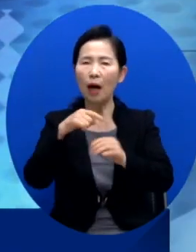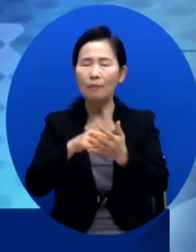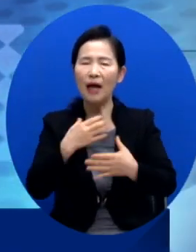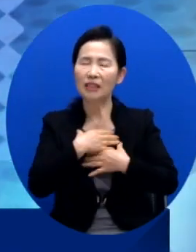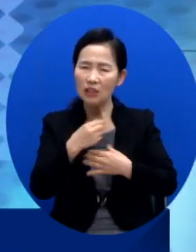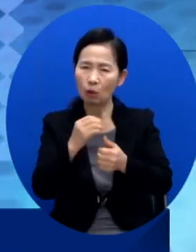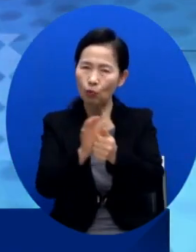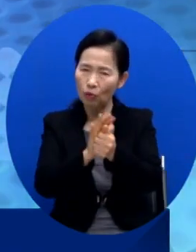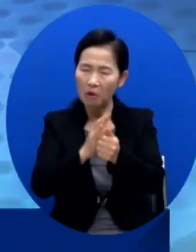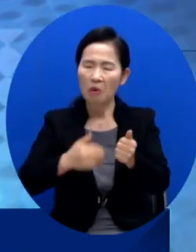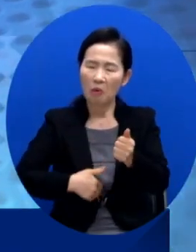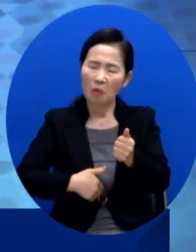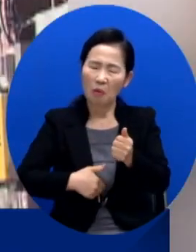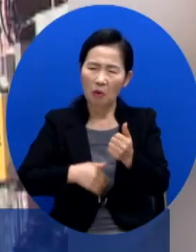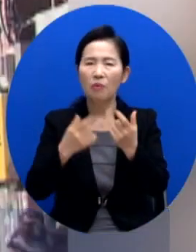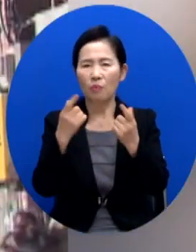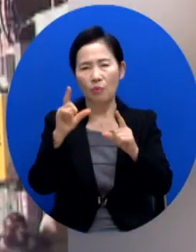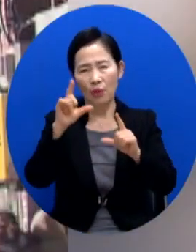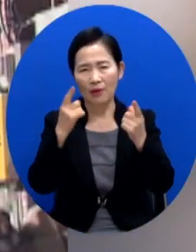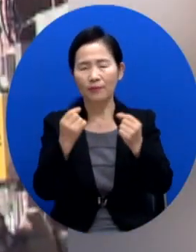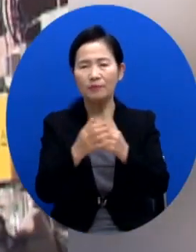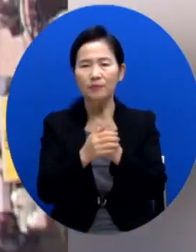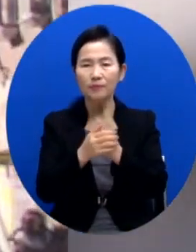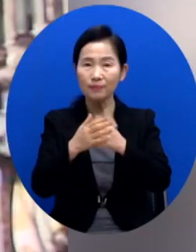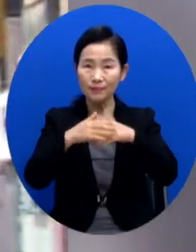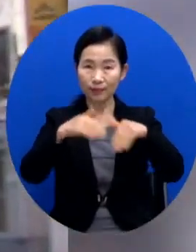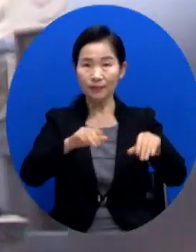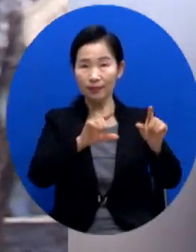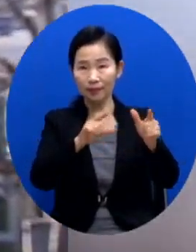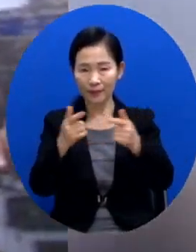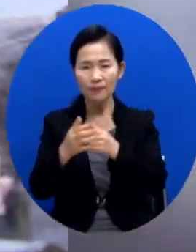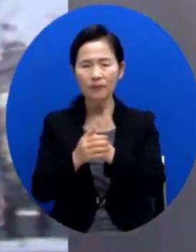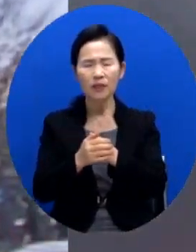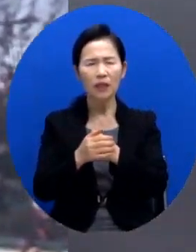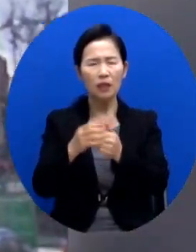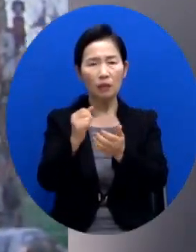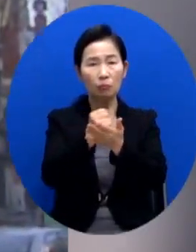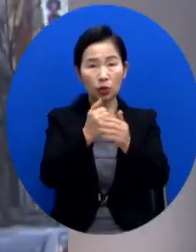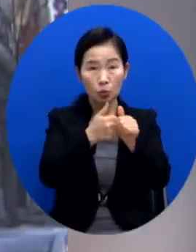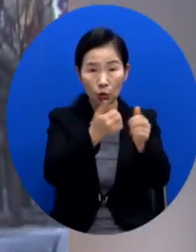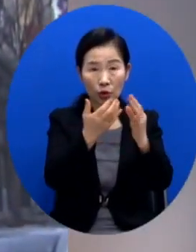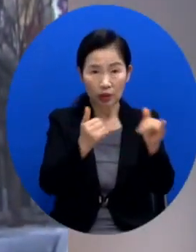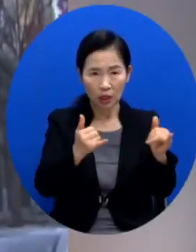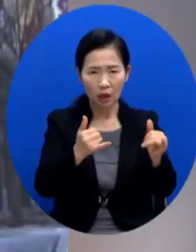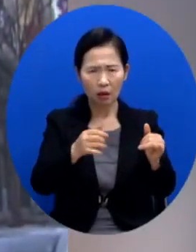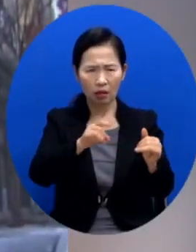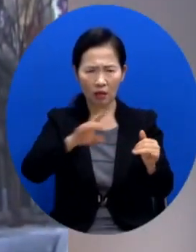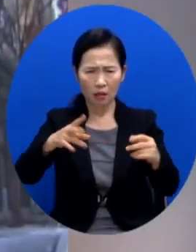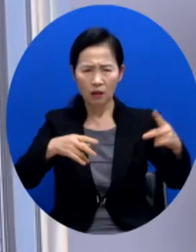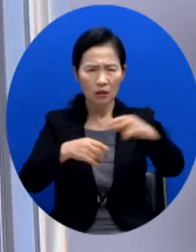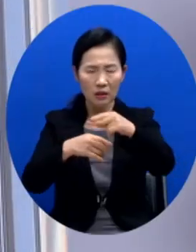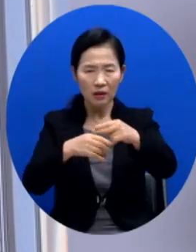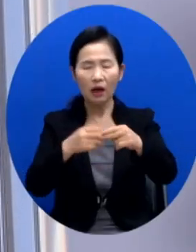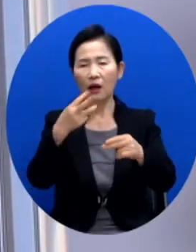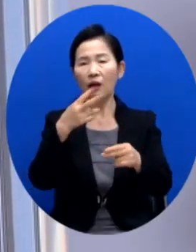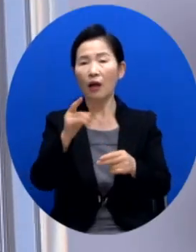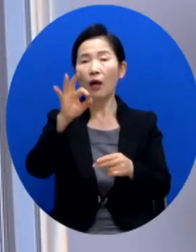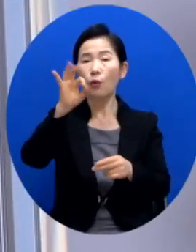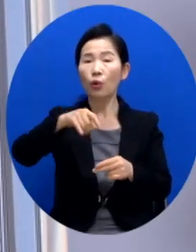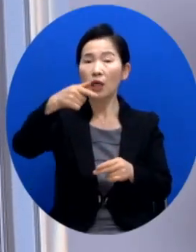경향이 증가하는 것으로 보입니다. 목회자들은 미신을 쫓는 자를 단호히 끊어버리겠다는 레위기